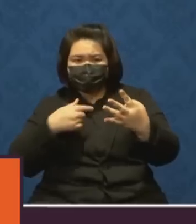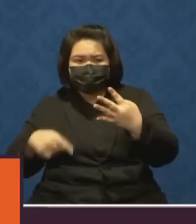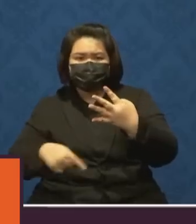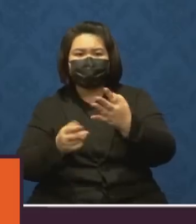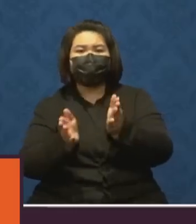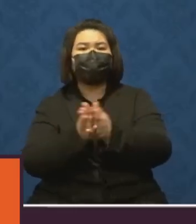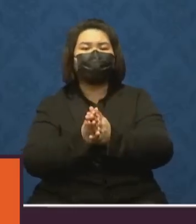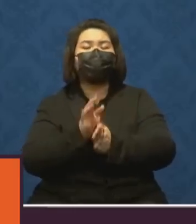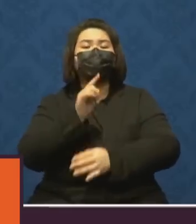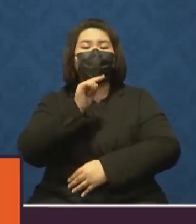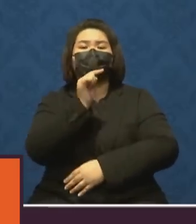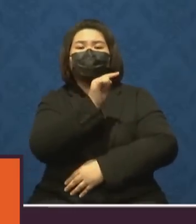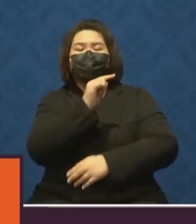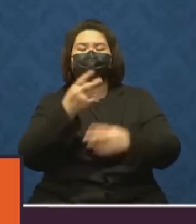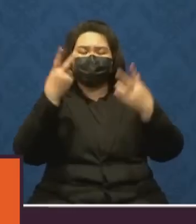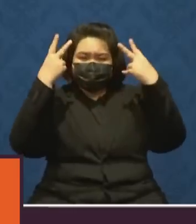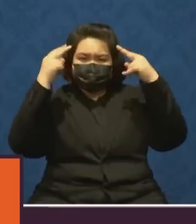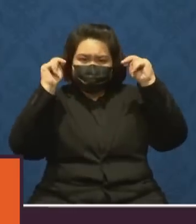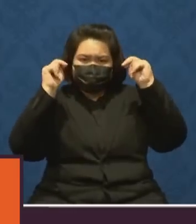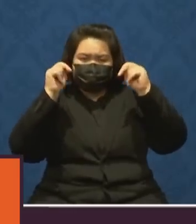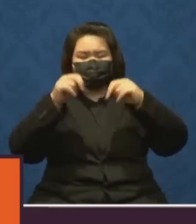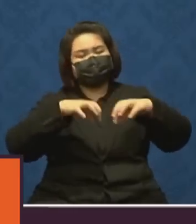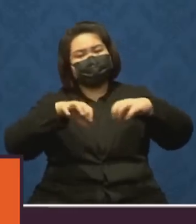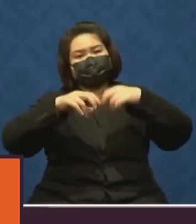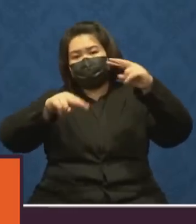ก